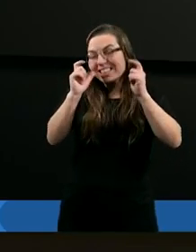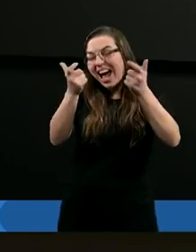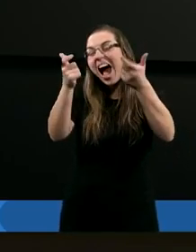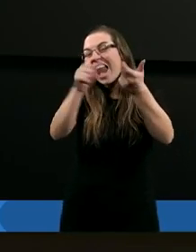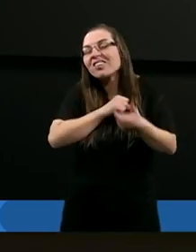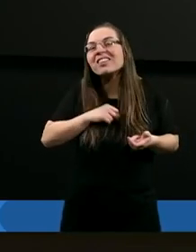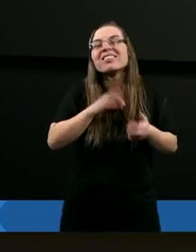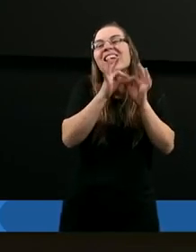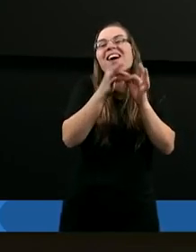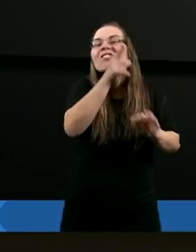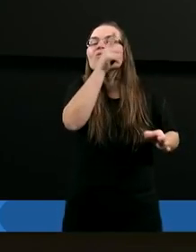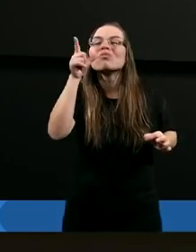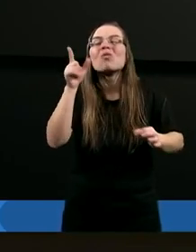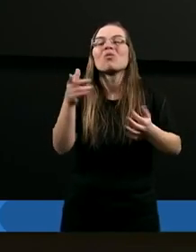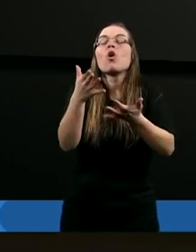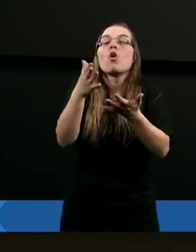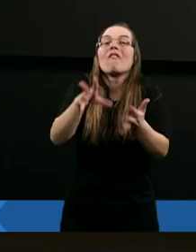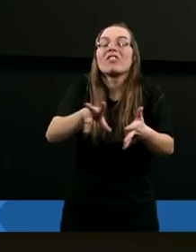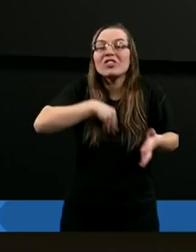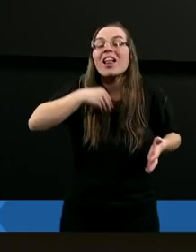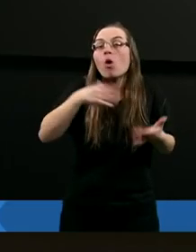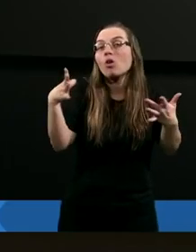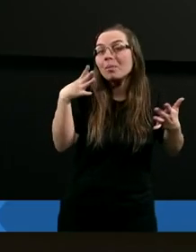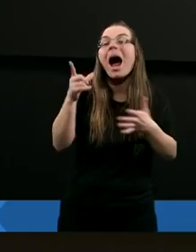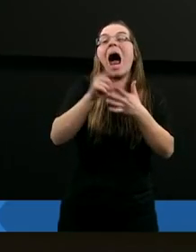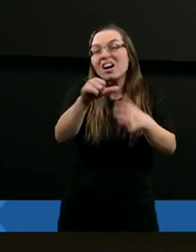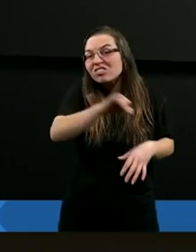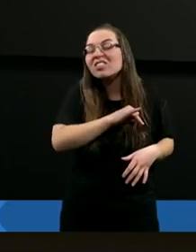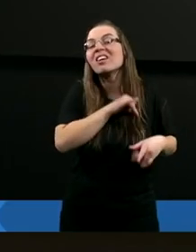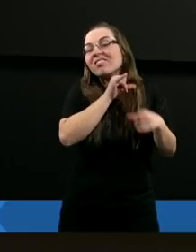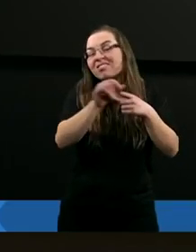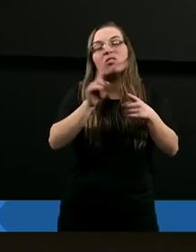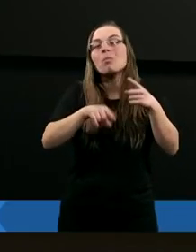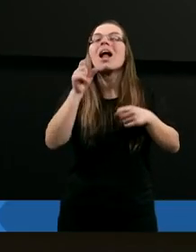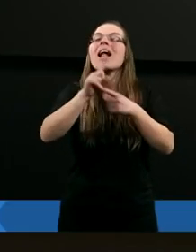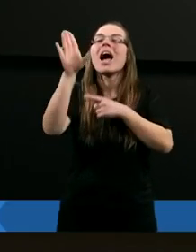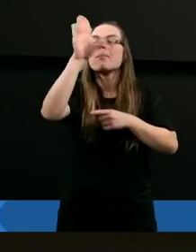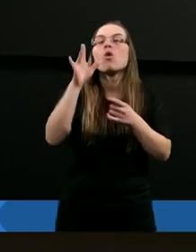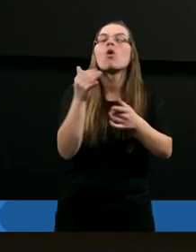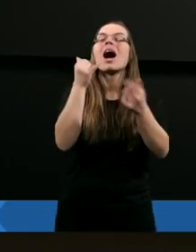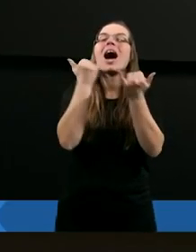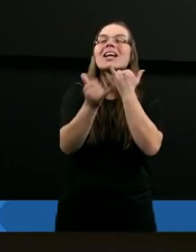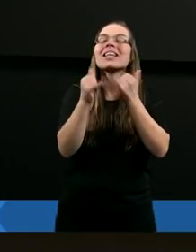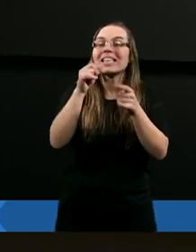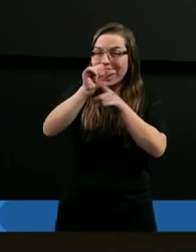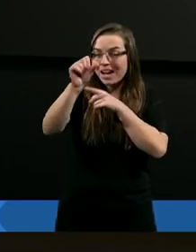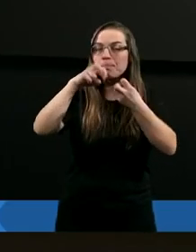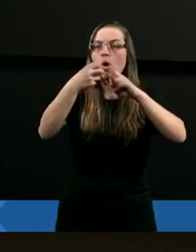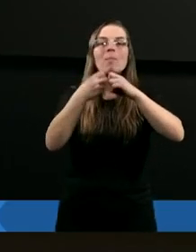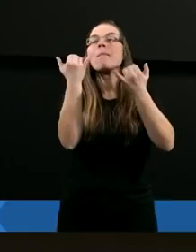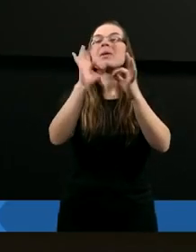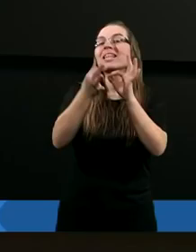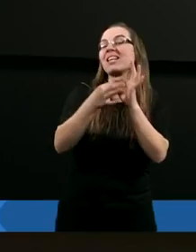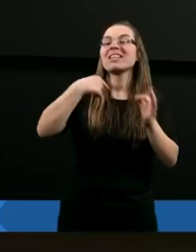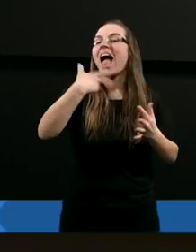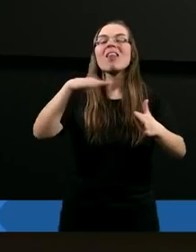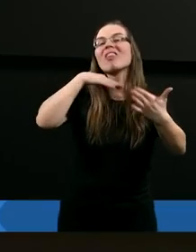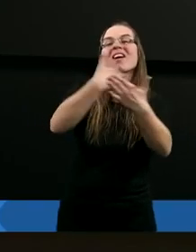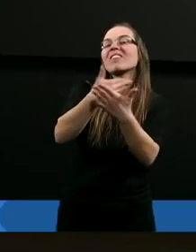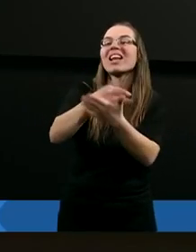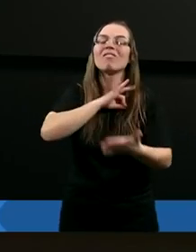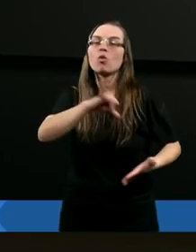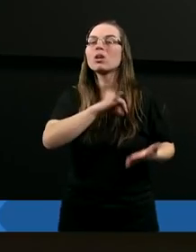się, że nawet ludzie dążący do świętości zgrzeszą. Dla Boga jest problem, jeśli człowiek nie wyznaje tego grzechu, jeśli nie chce się go